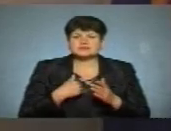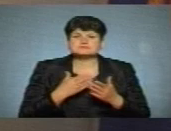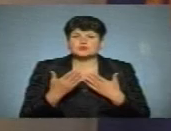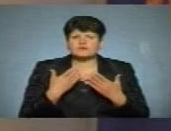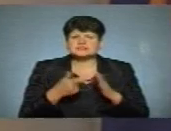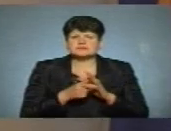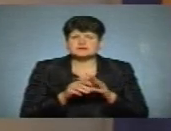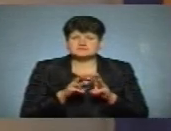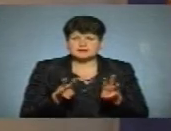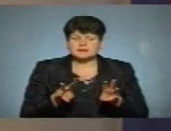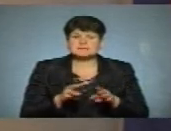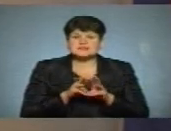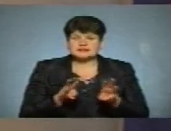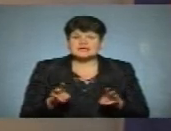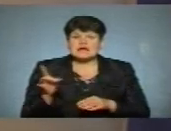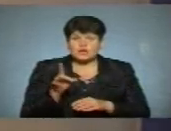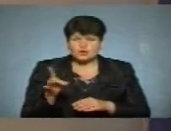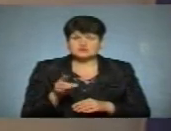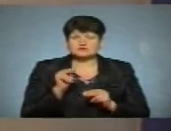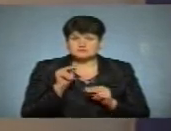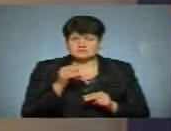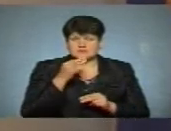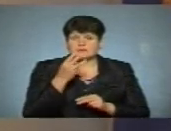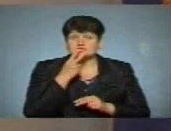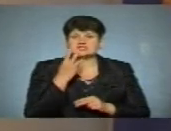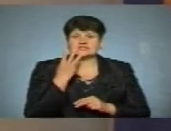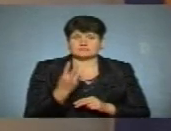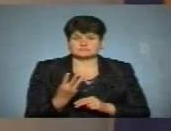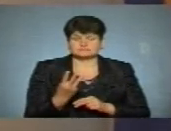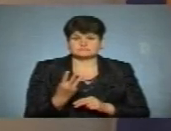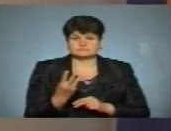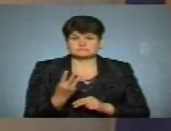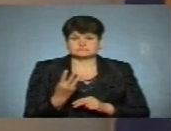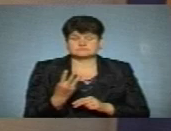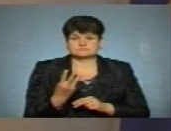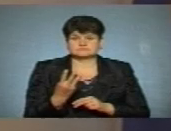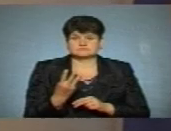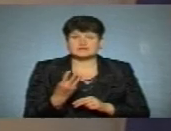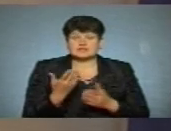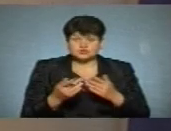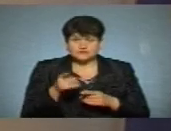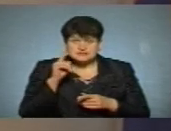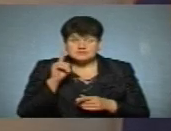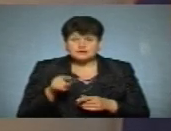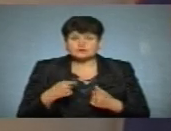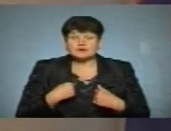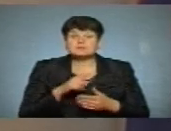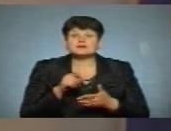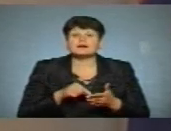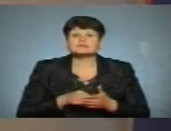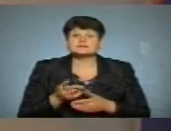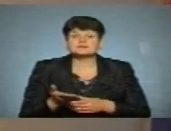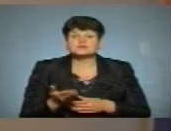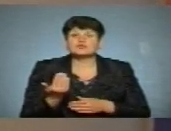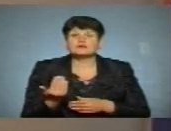Мінрегіони, якщо хочете чесно почути, бачить 3 райони. Якщо ви знаєте, тоді для мене є запитання